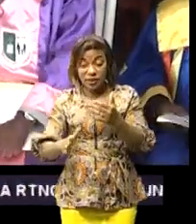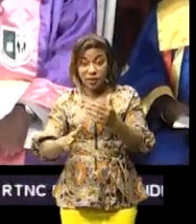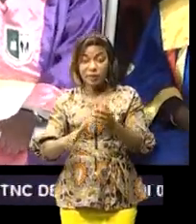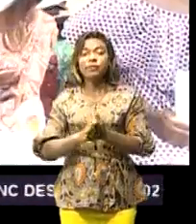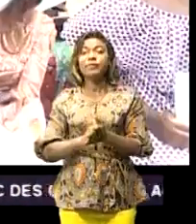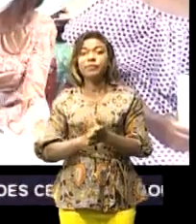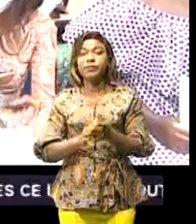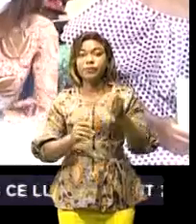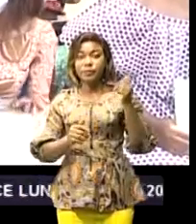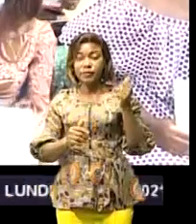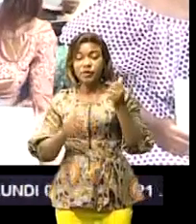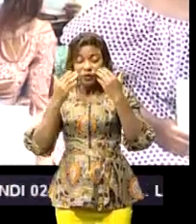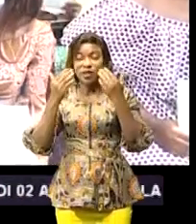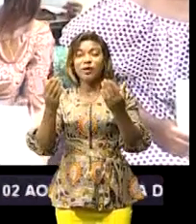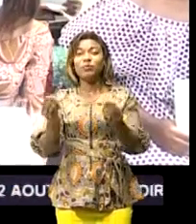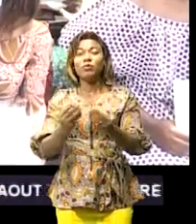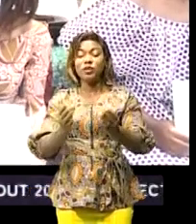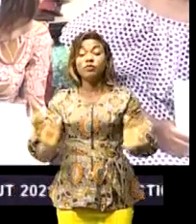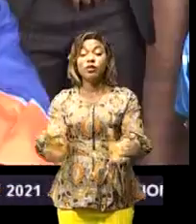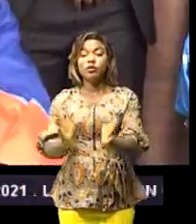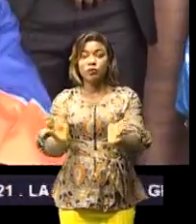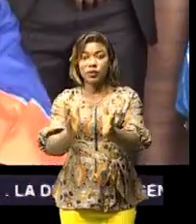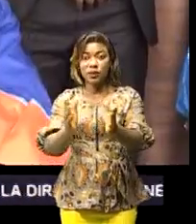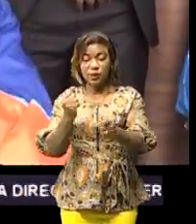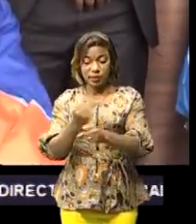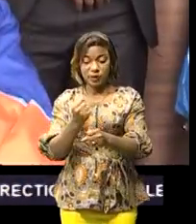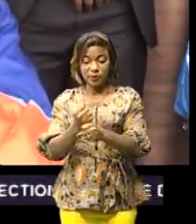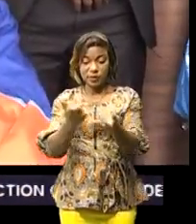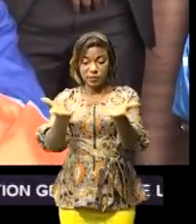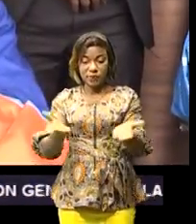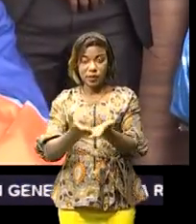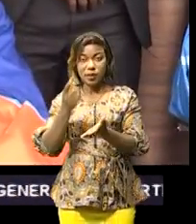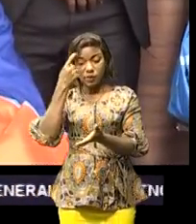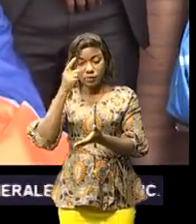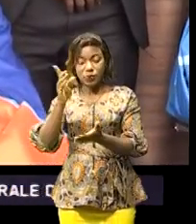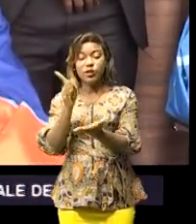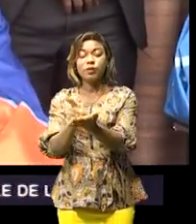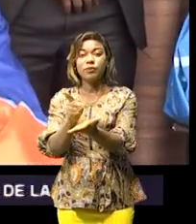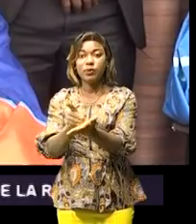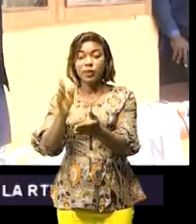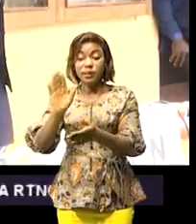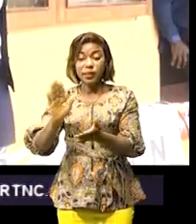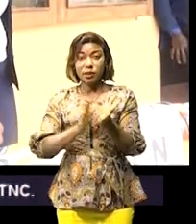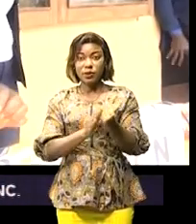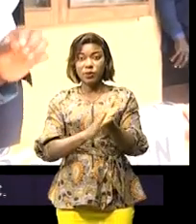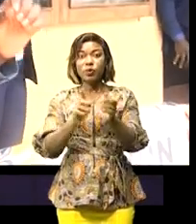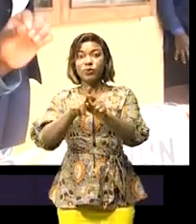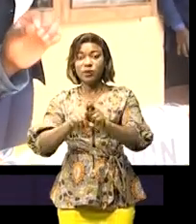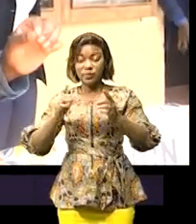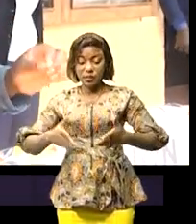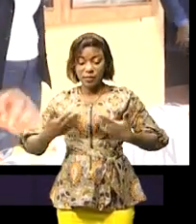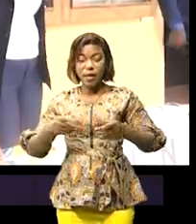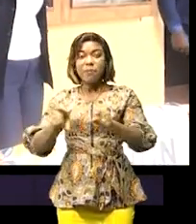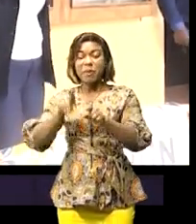mater. C'est pour ça que j'ai tenu à encourager le travail qui est fait ici, pour que les diplômés de cette école puissent jouir des